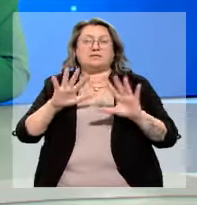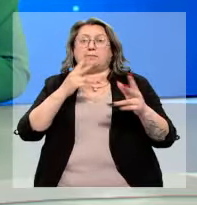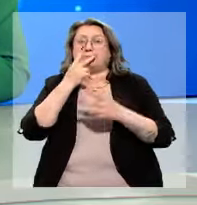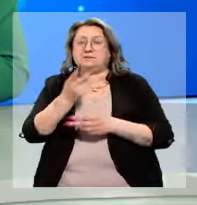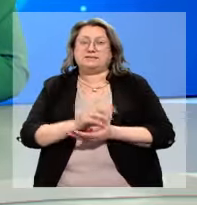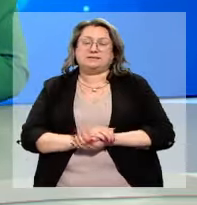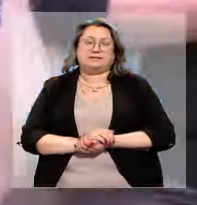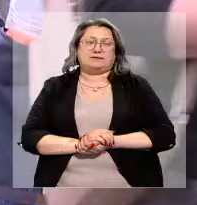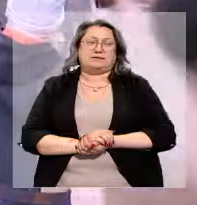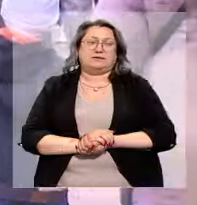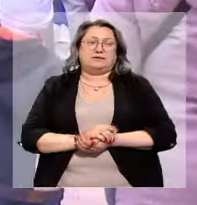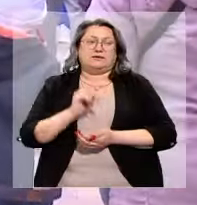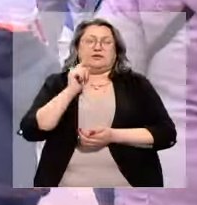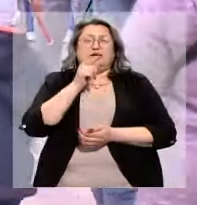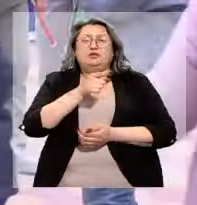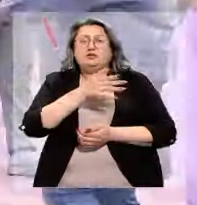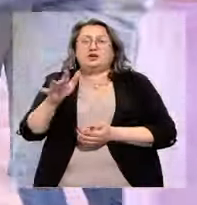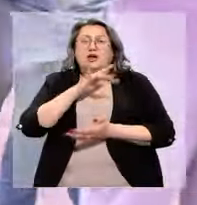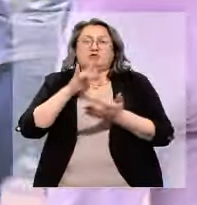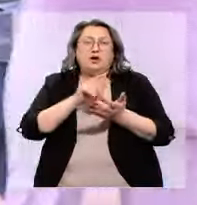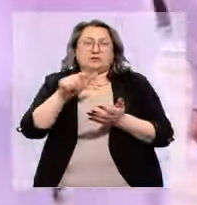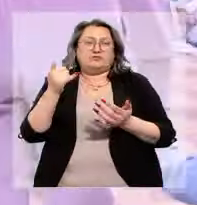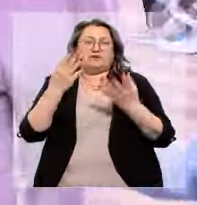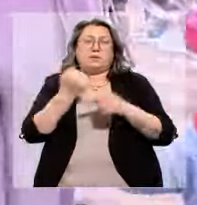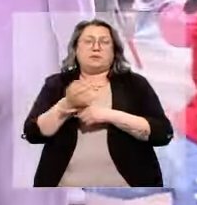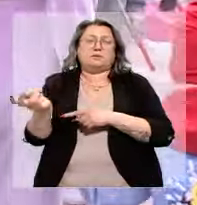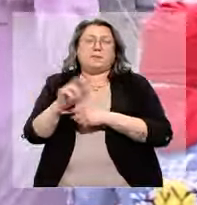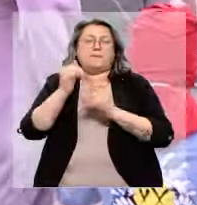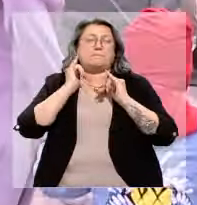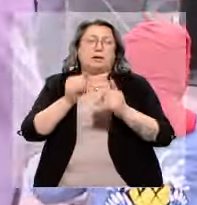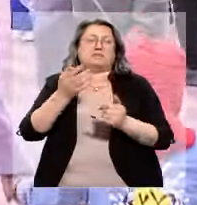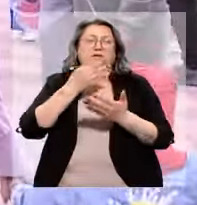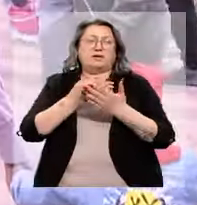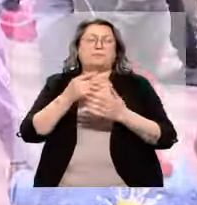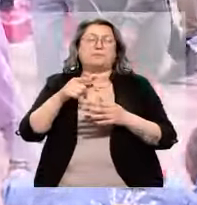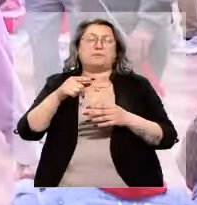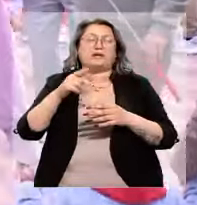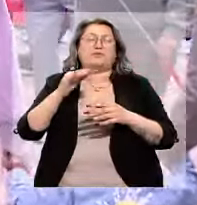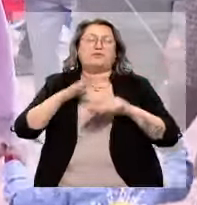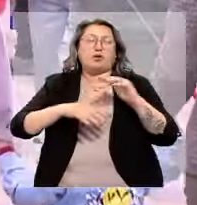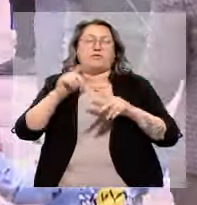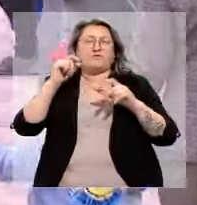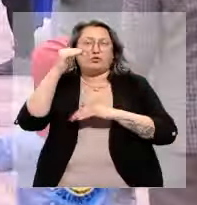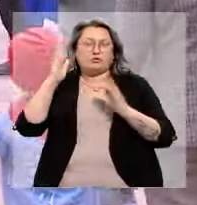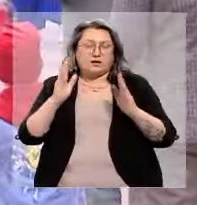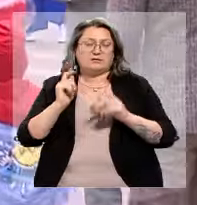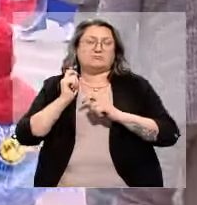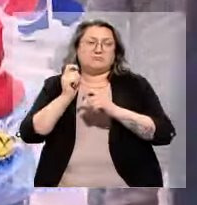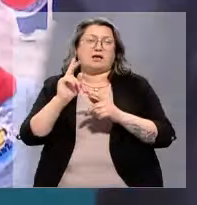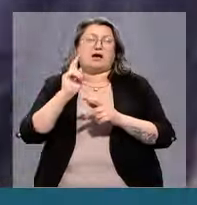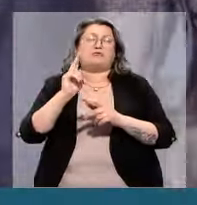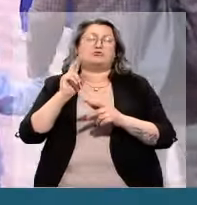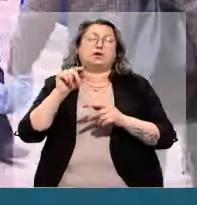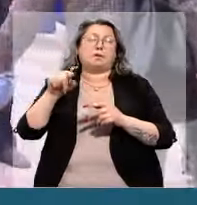событий. Тысячи горожан сегодня в День Победы пришли почтить память своих предков. В их руках фотографии героев войны. Кому-то